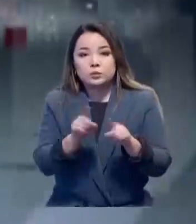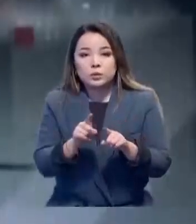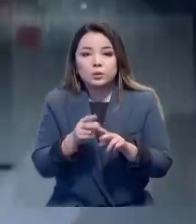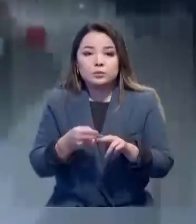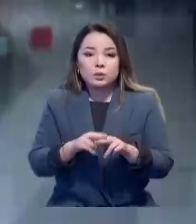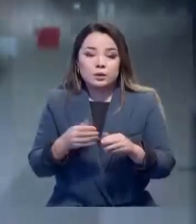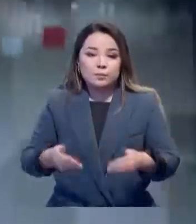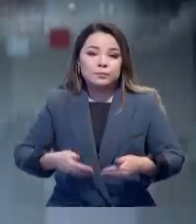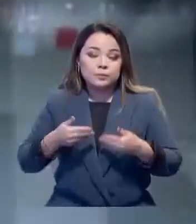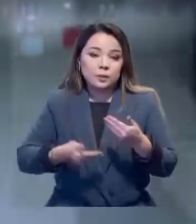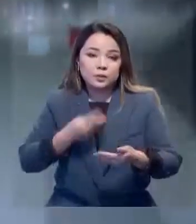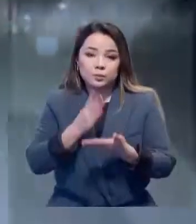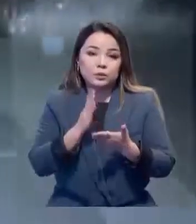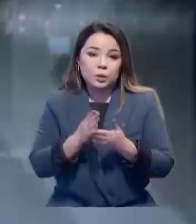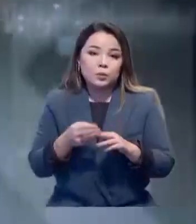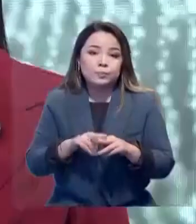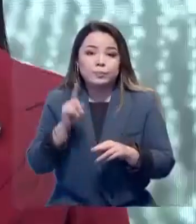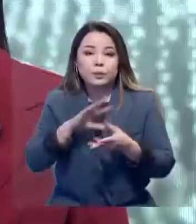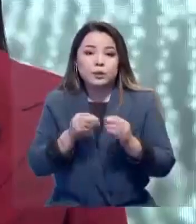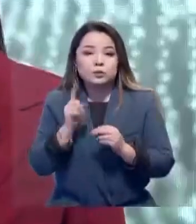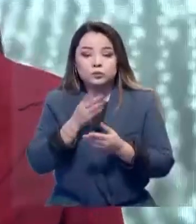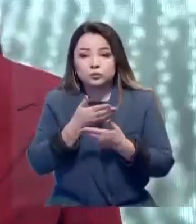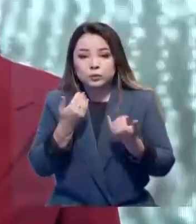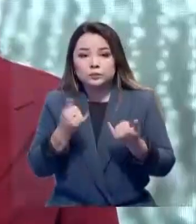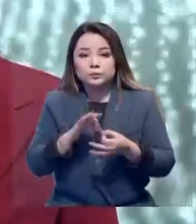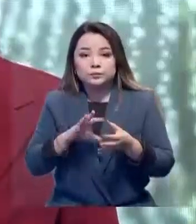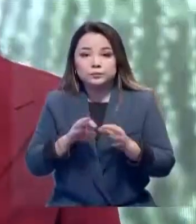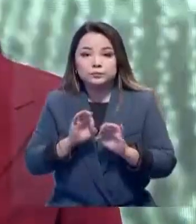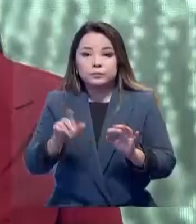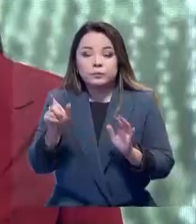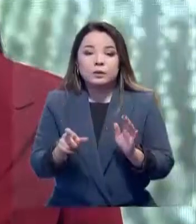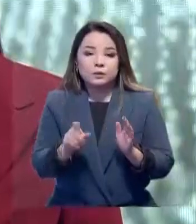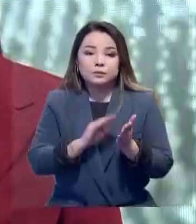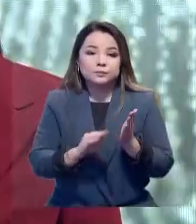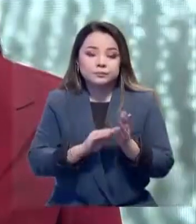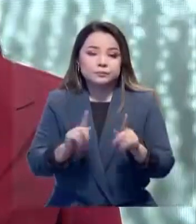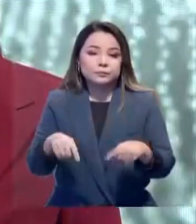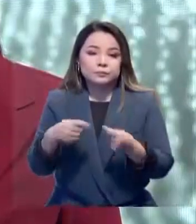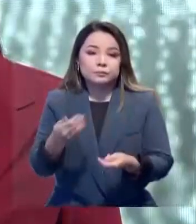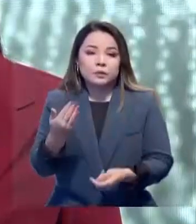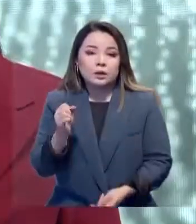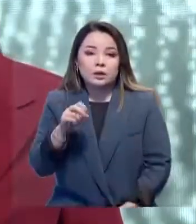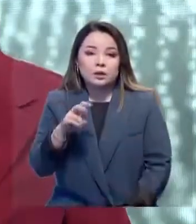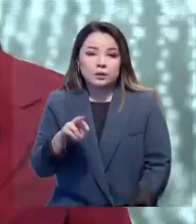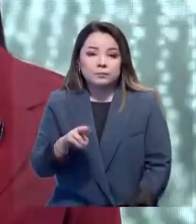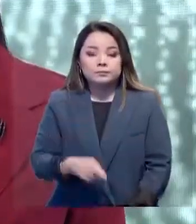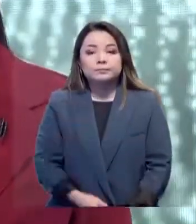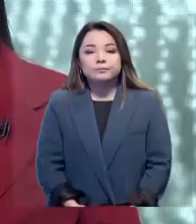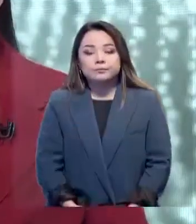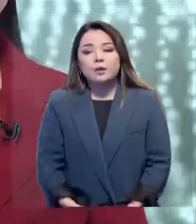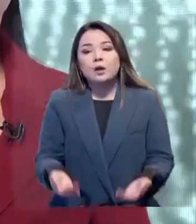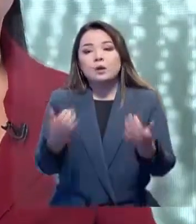осындай қадамға барды. Бірақ әзірге нәтиже жоқ. Мән жайды әріптесім Жұлдыз Атагелдиевадан білейік.